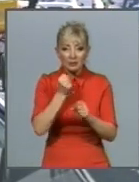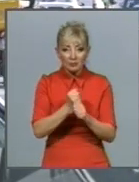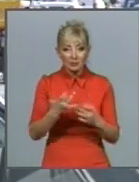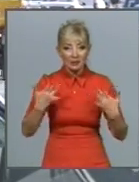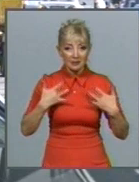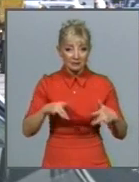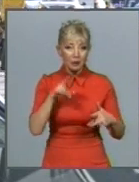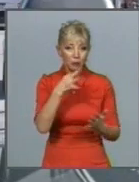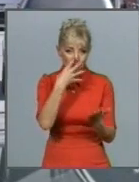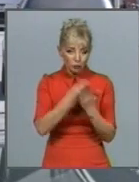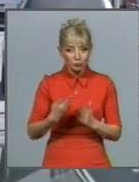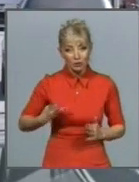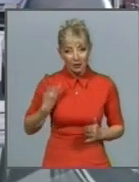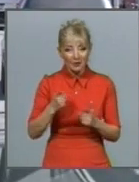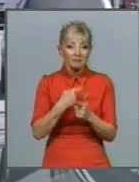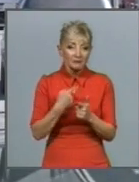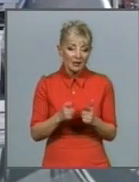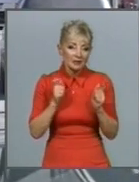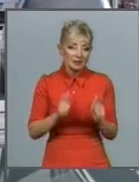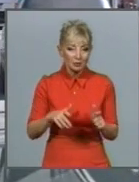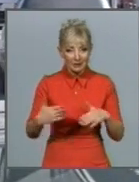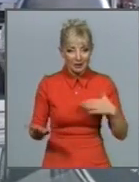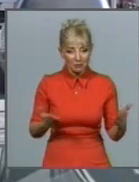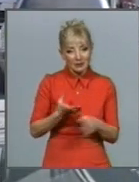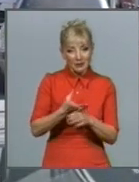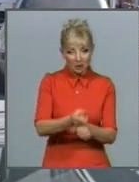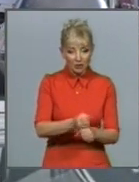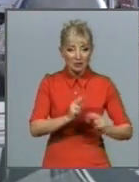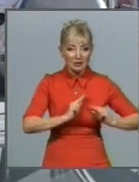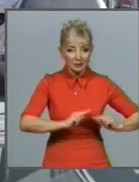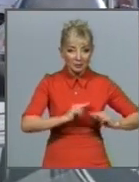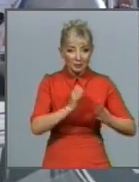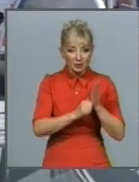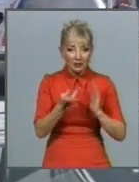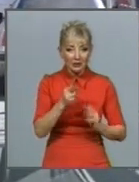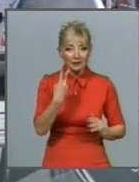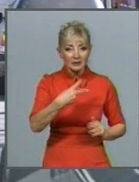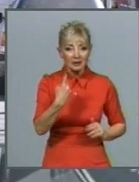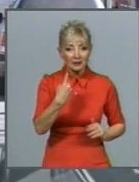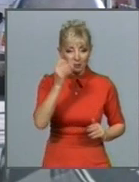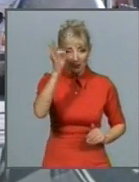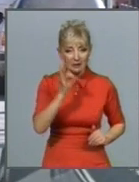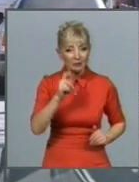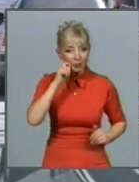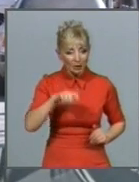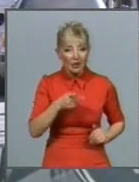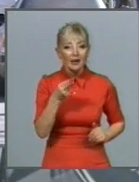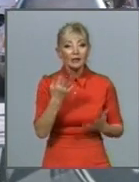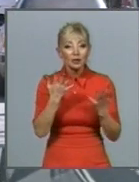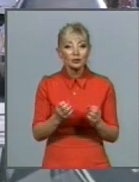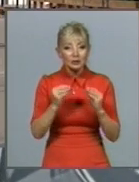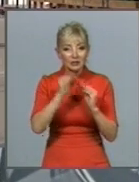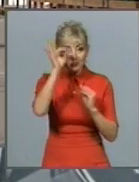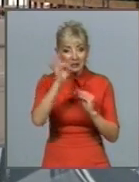за власним бажанням чи за згодою сторін. Скорочення працівників – причина для 21% українців, а для ще